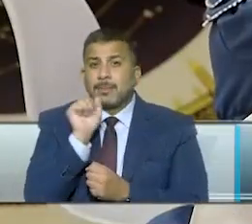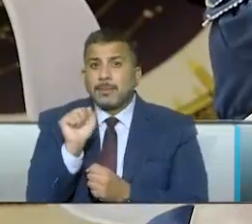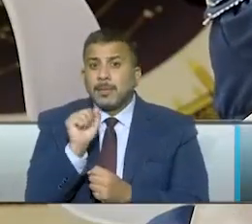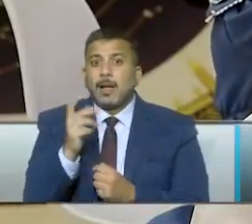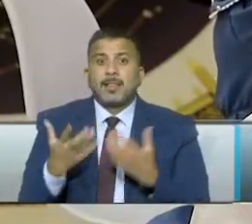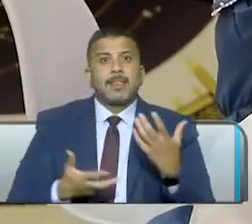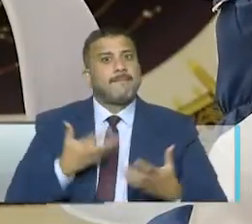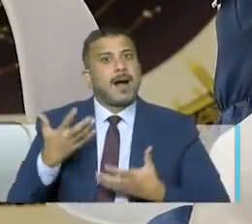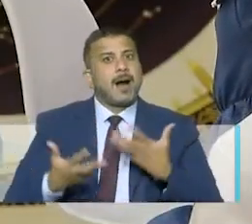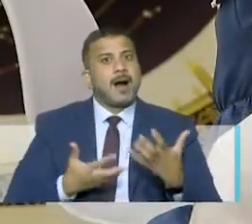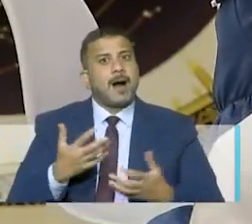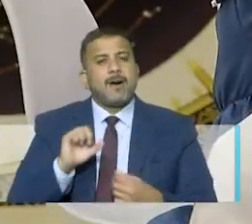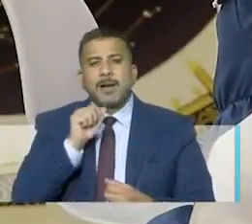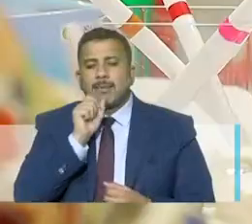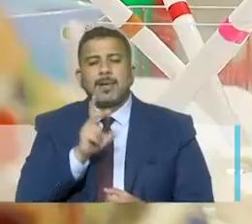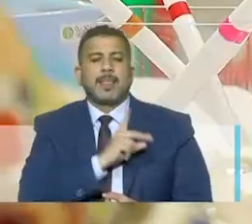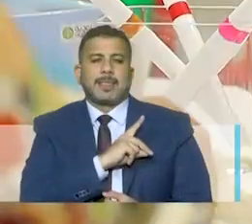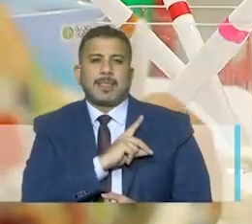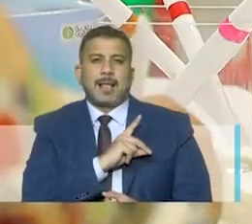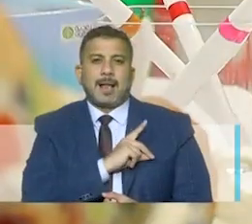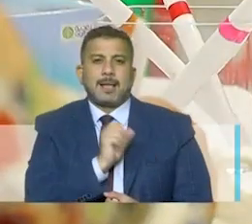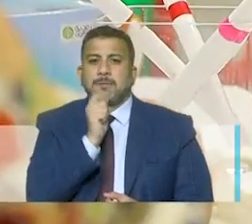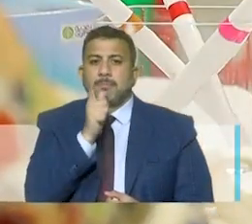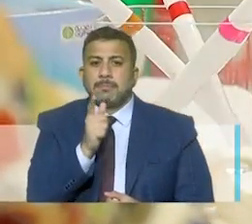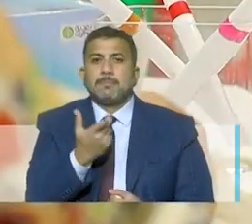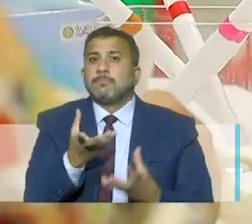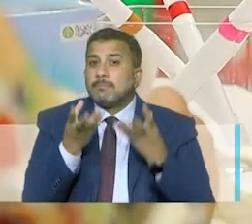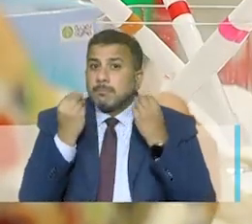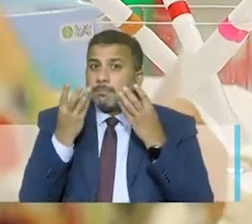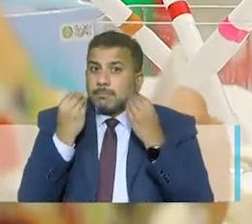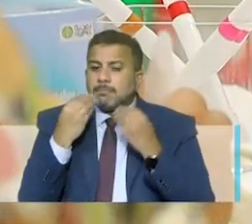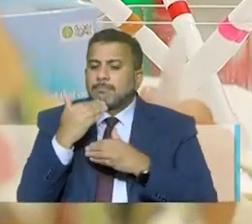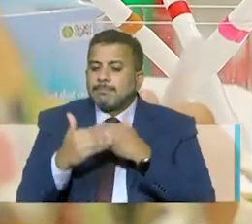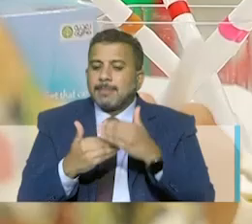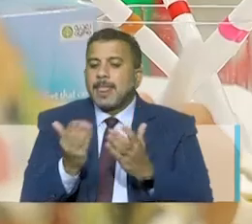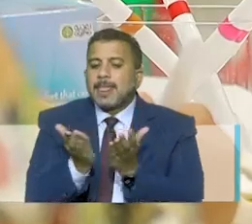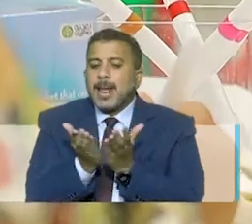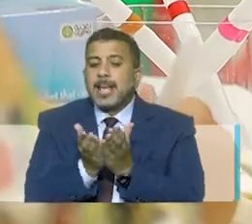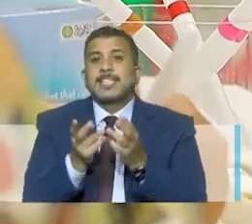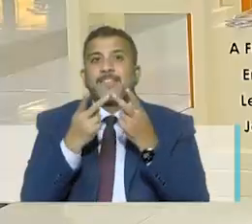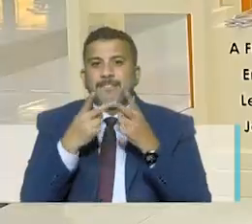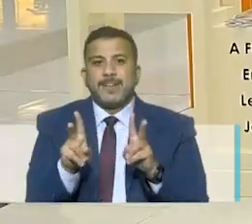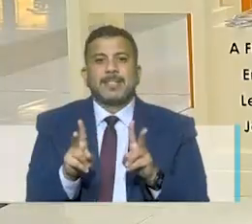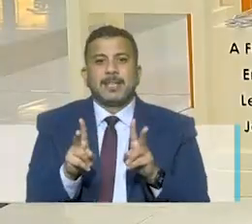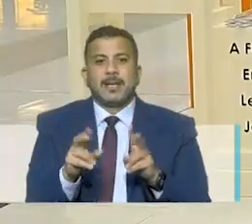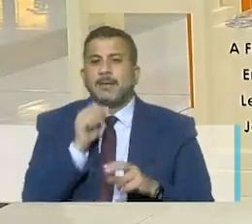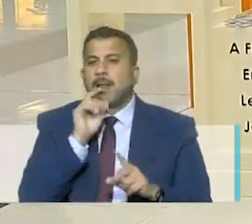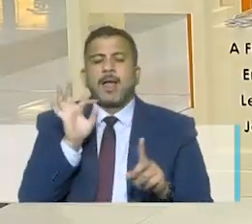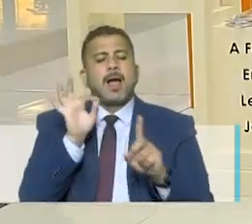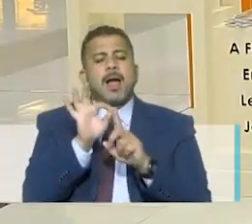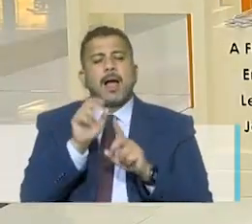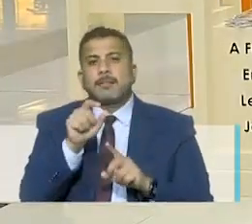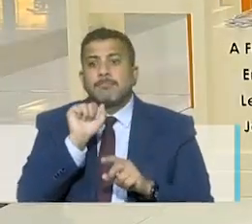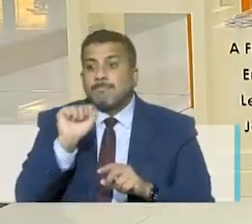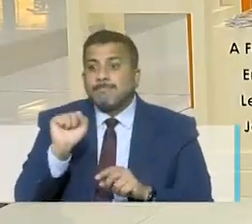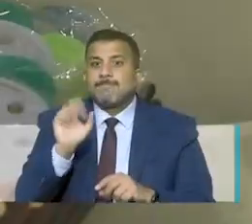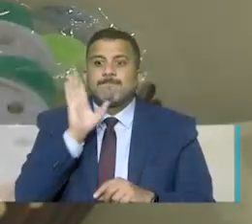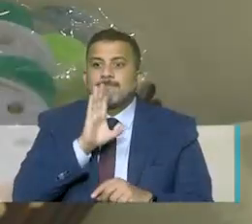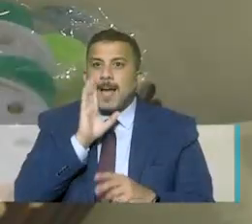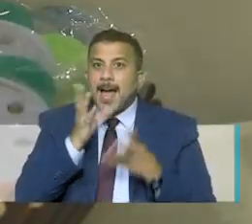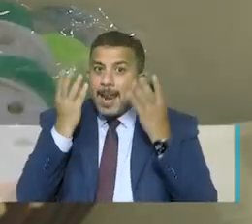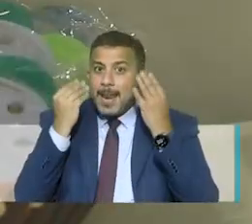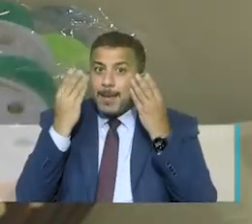أجواء تفاعلية لدى الطلبة تمهد لهم الطريق لبداية عام دراسي جديد، وتهدف لغرس قيم